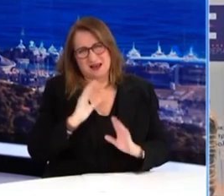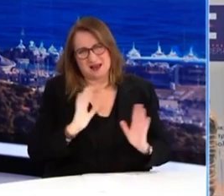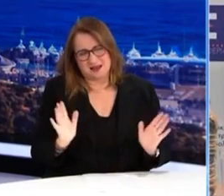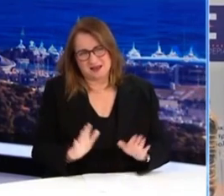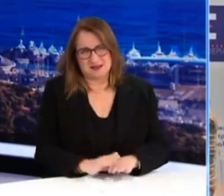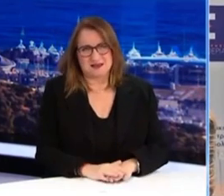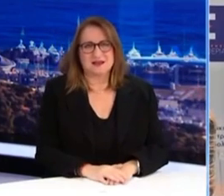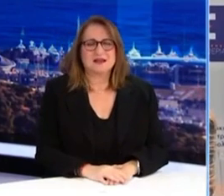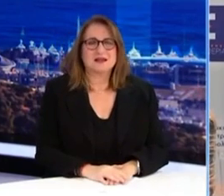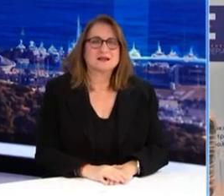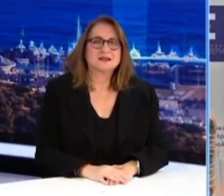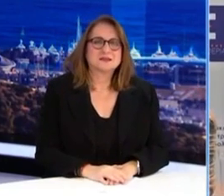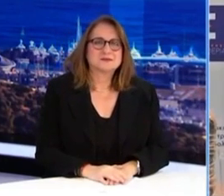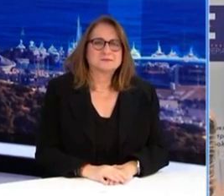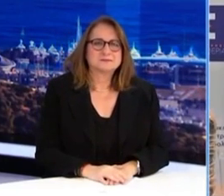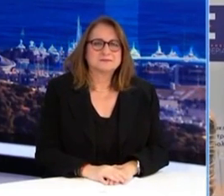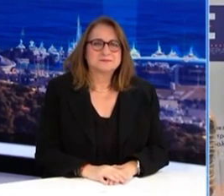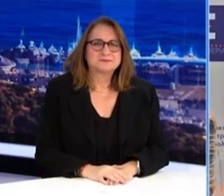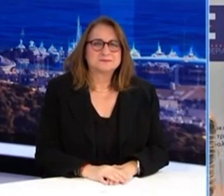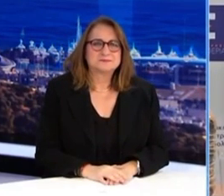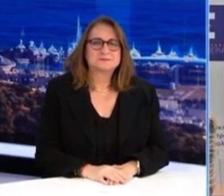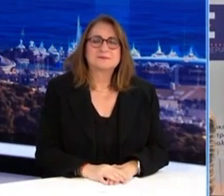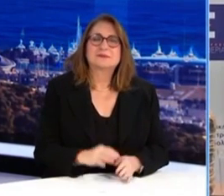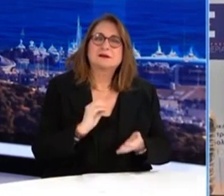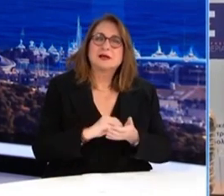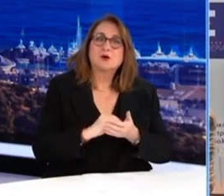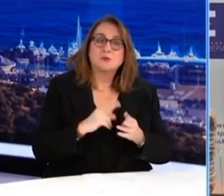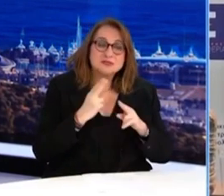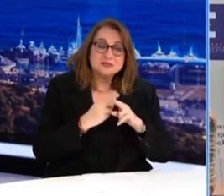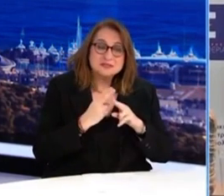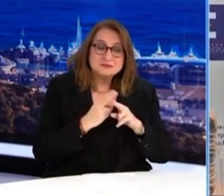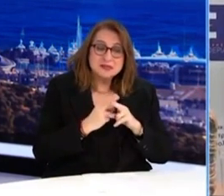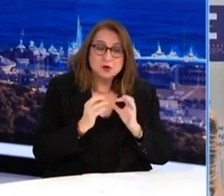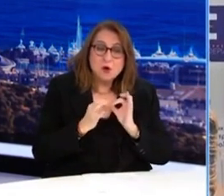είναι να κρατήσουμε αποστάσεις όσο περισσότερο γίνεται.